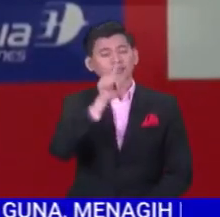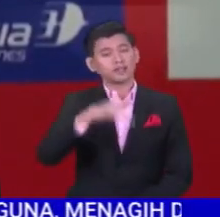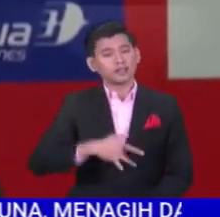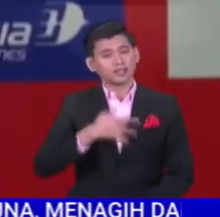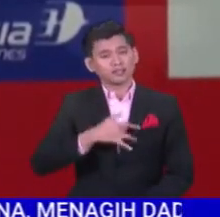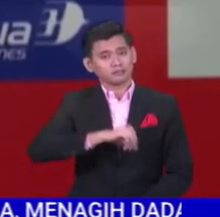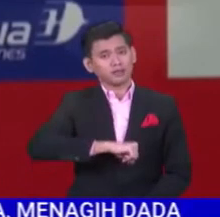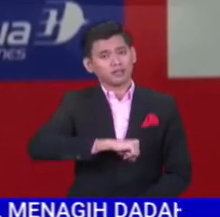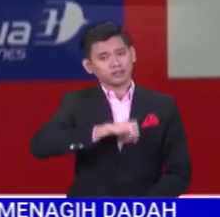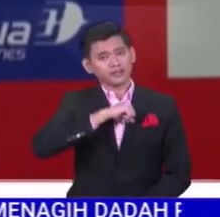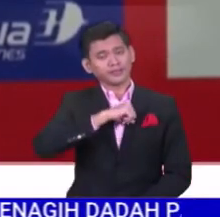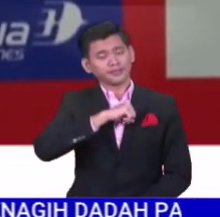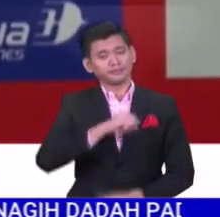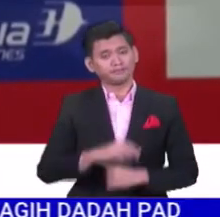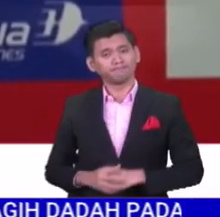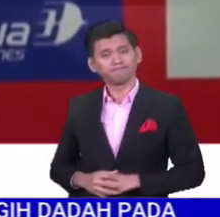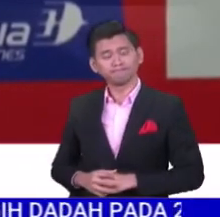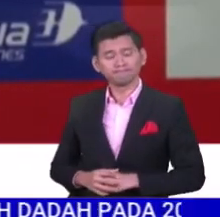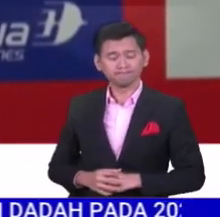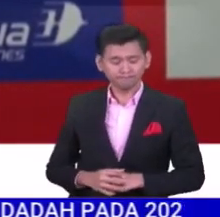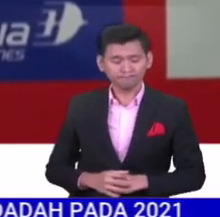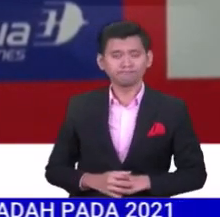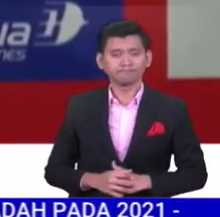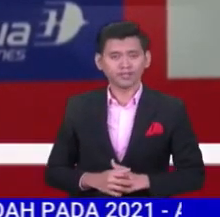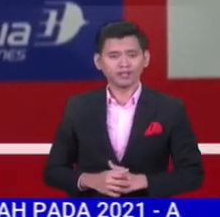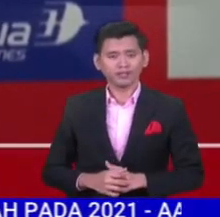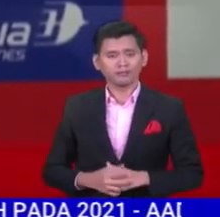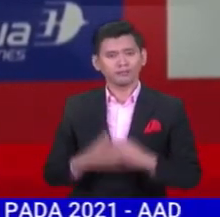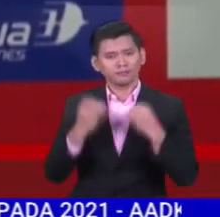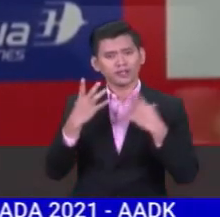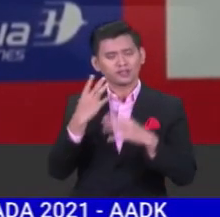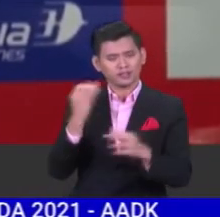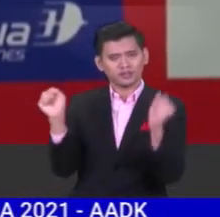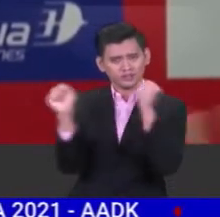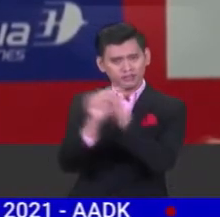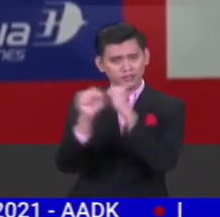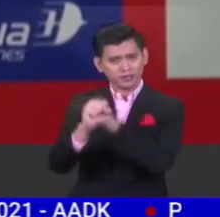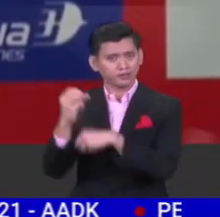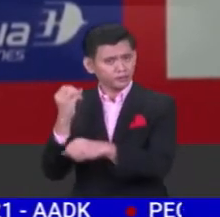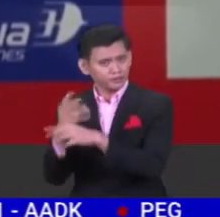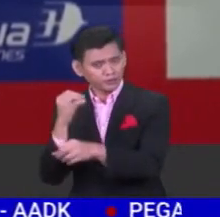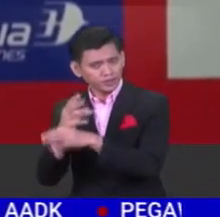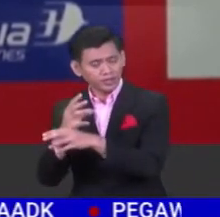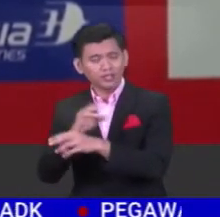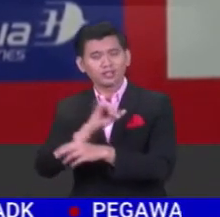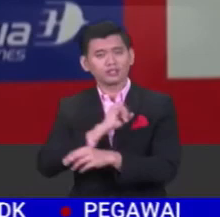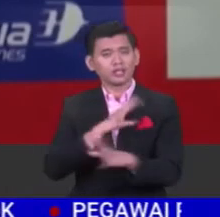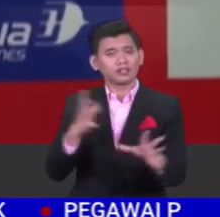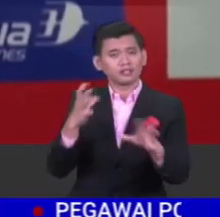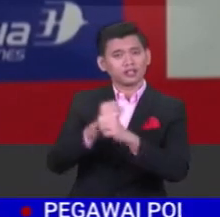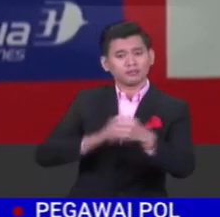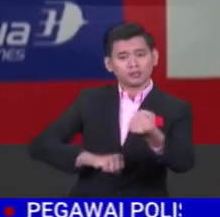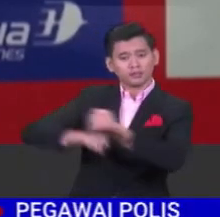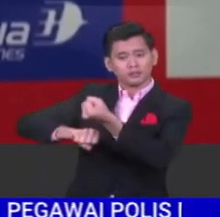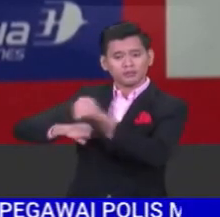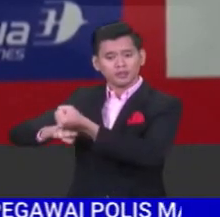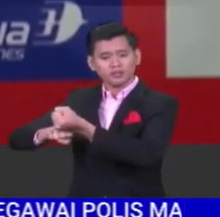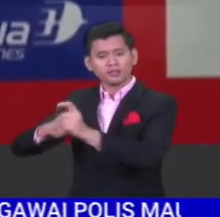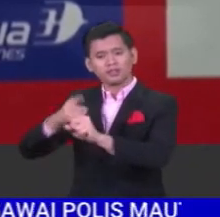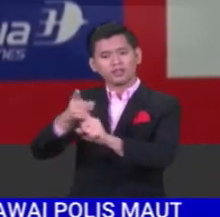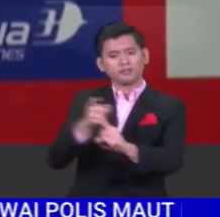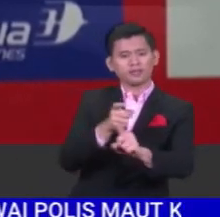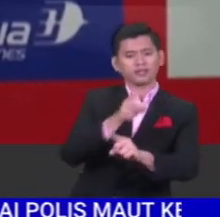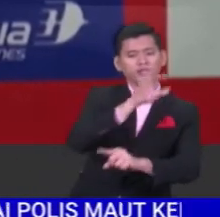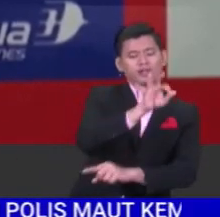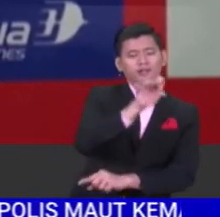tough duty, but anyhow I get all the supporting from the clubs, you know, FAM,